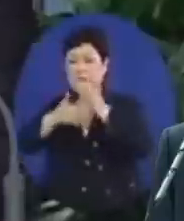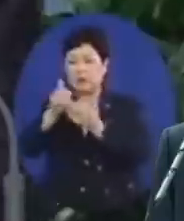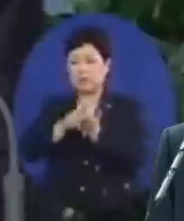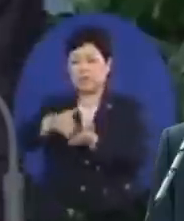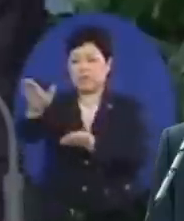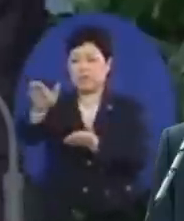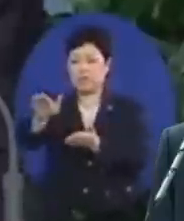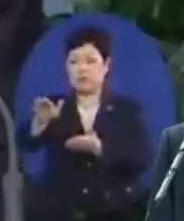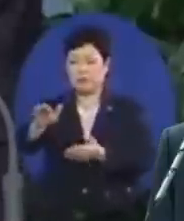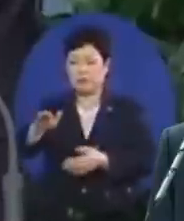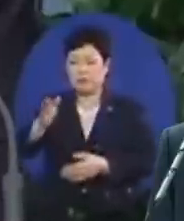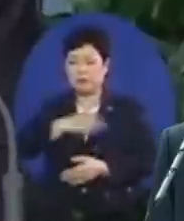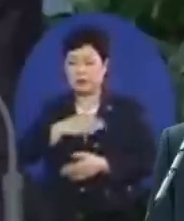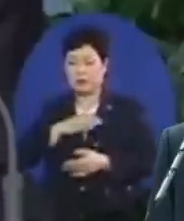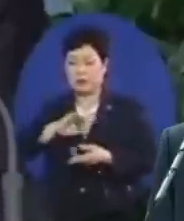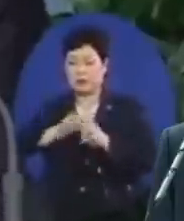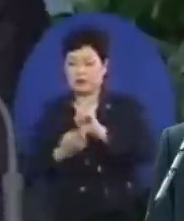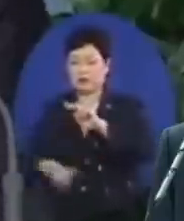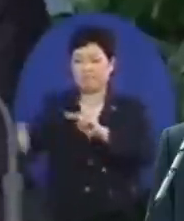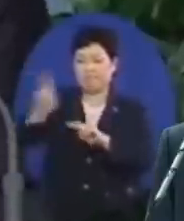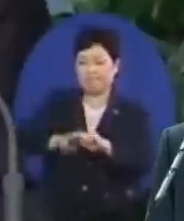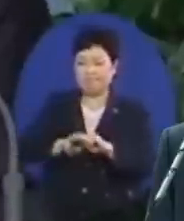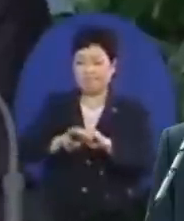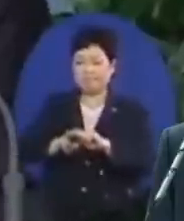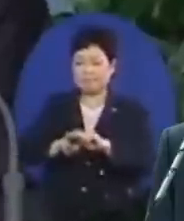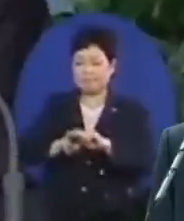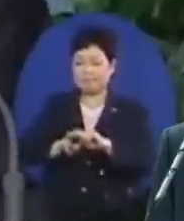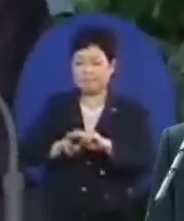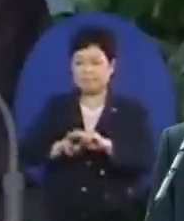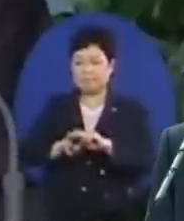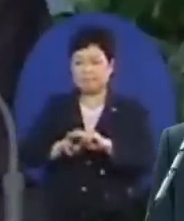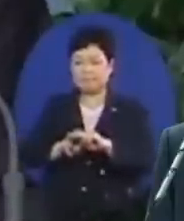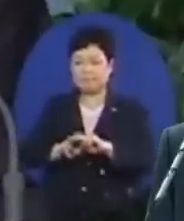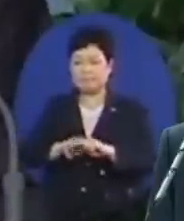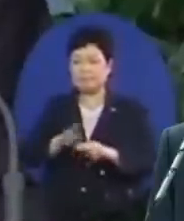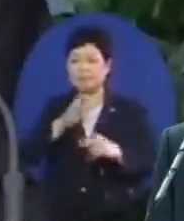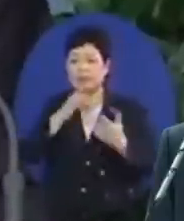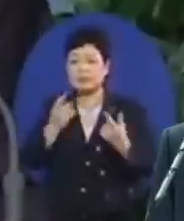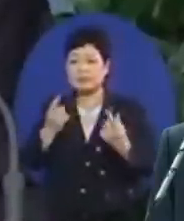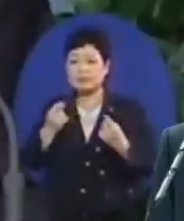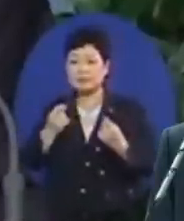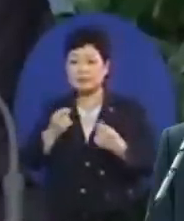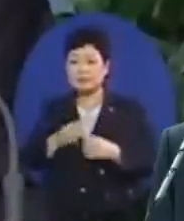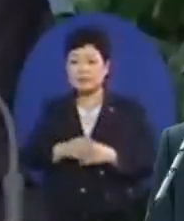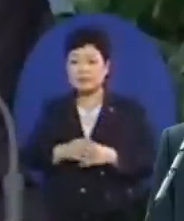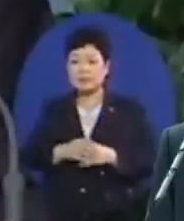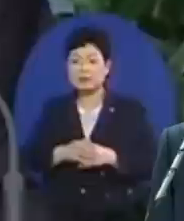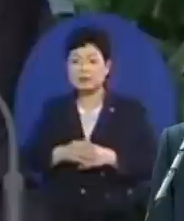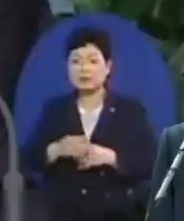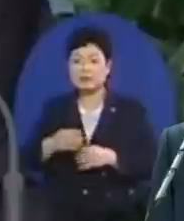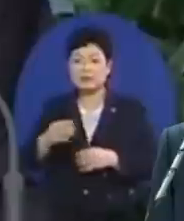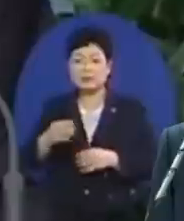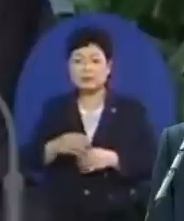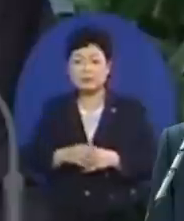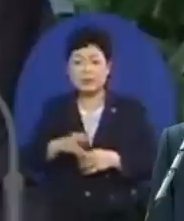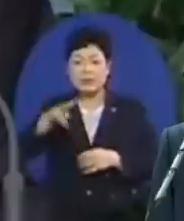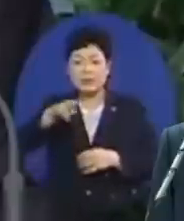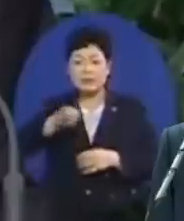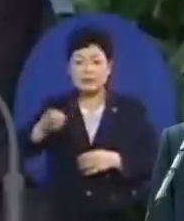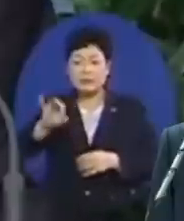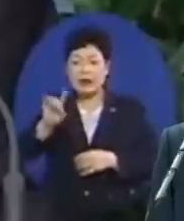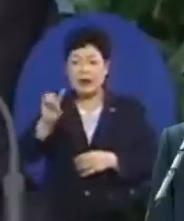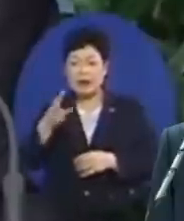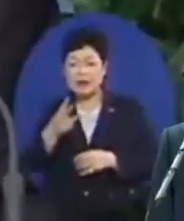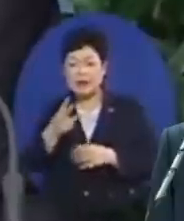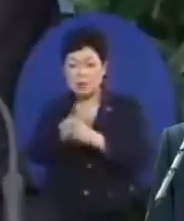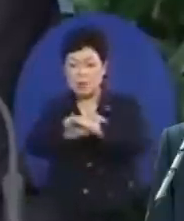밀쳐내고 자기가 그 자리에 올라가 앉은 것입니다. 마치 노아의 후손들이 시날 광야에 와서